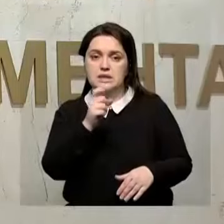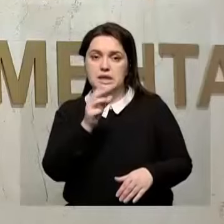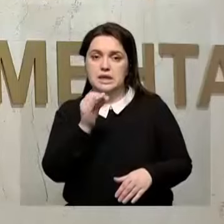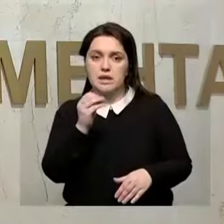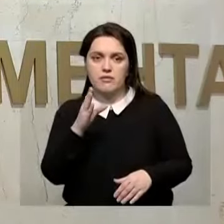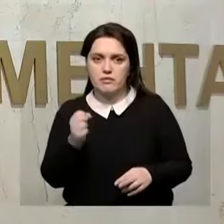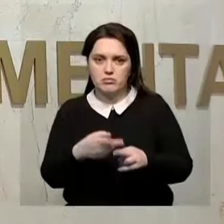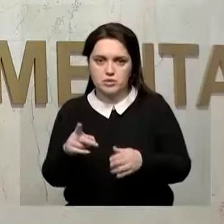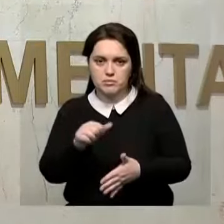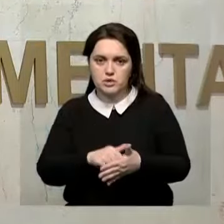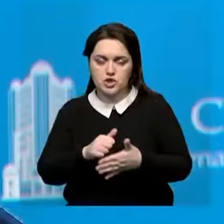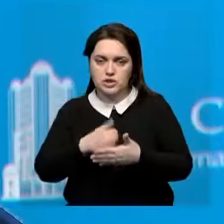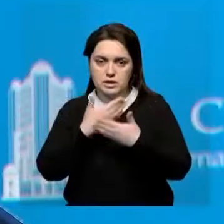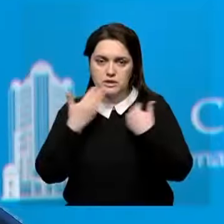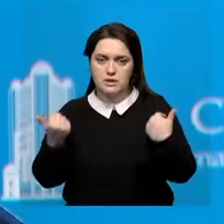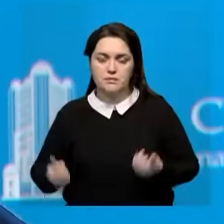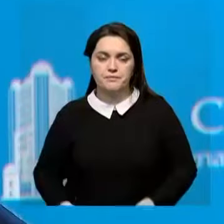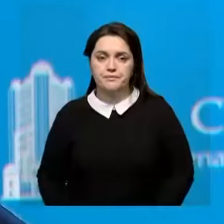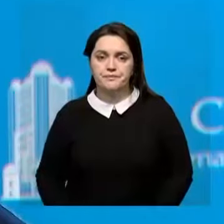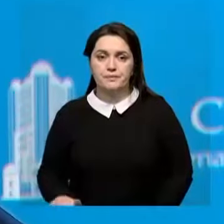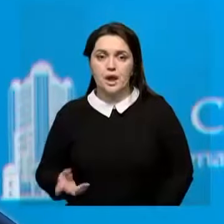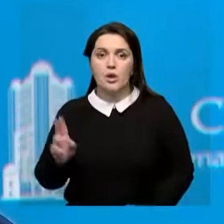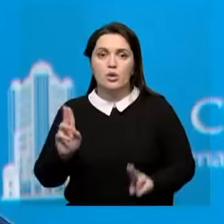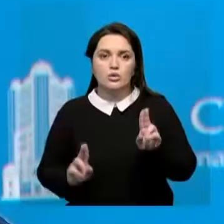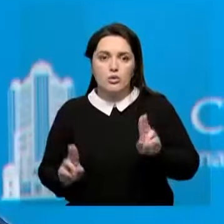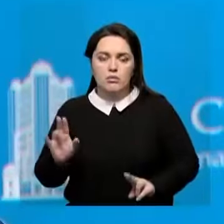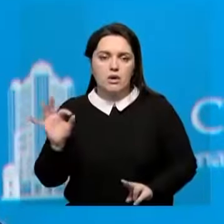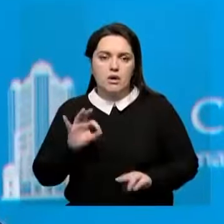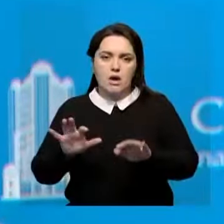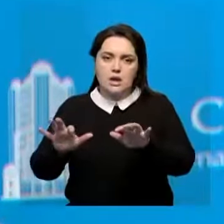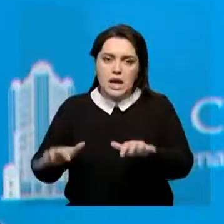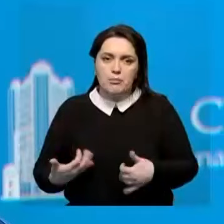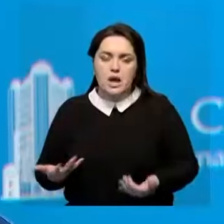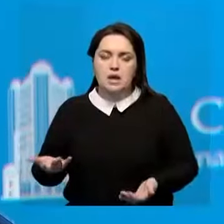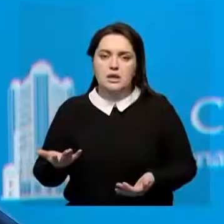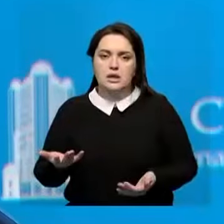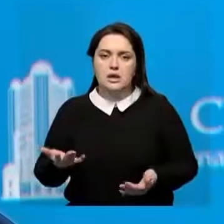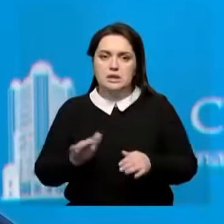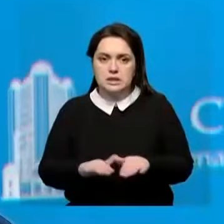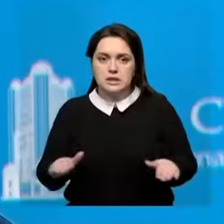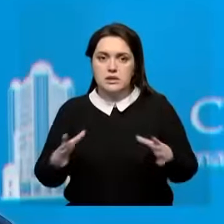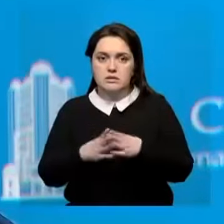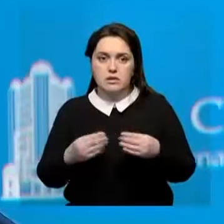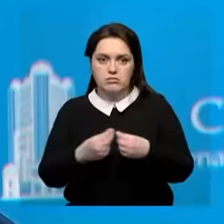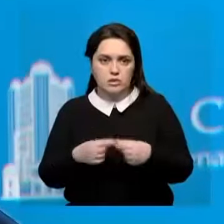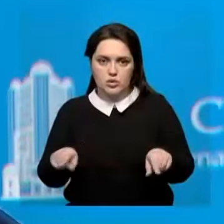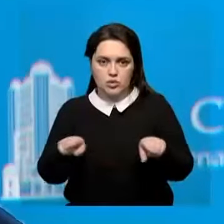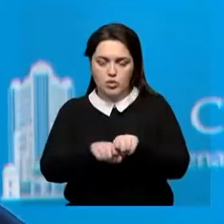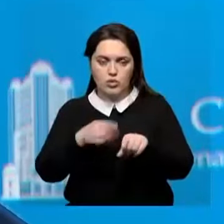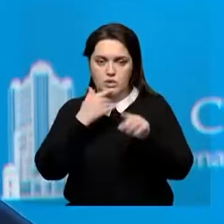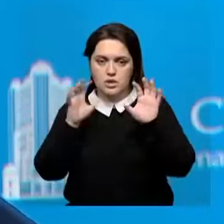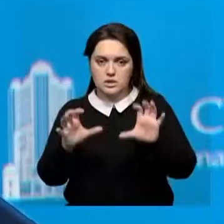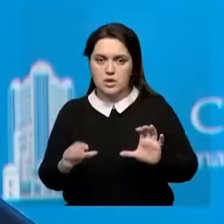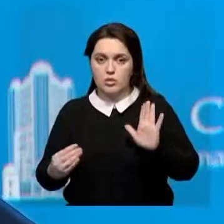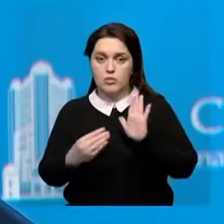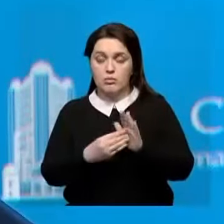нет никаких оснований. Норм по отобранию детей, изъятию детей из семьи в данном законопроекте нет. В настоящее